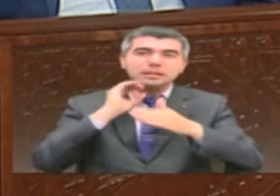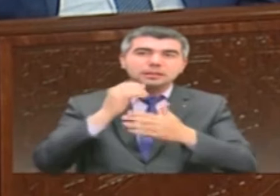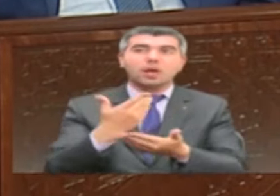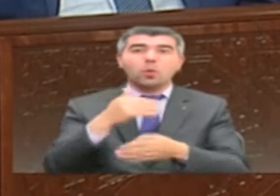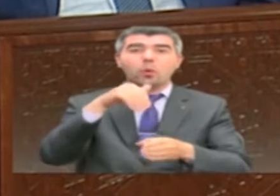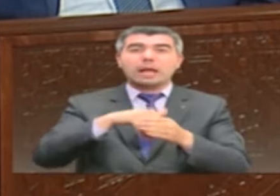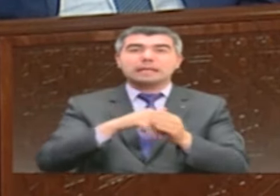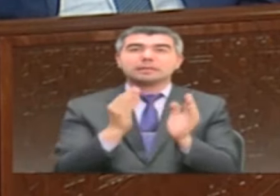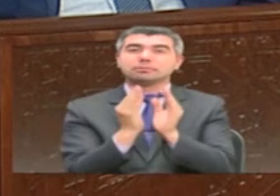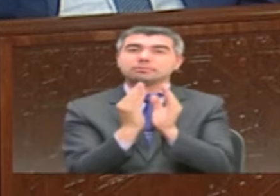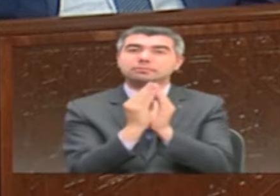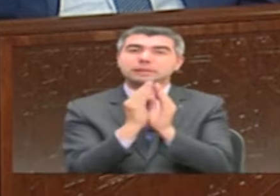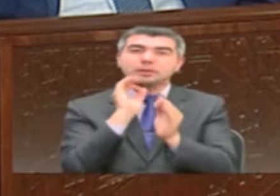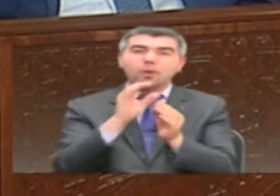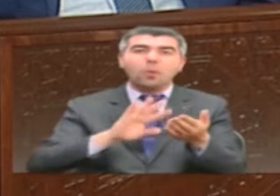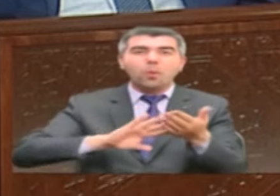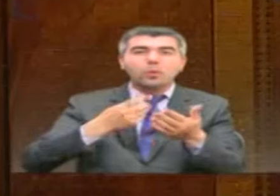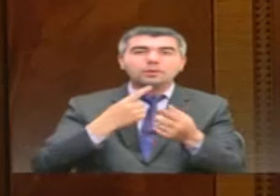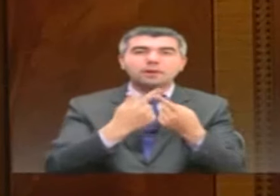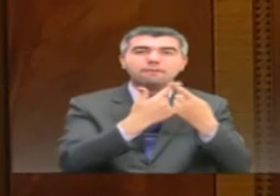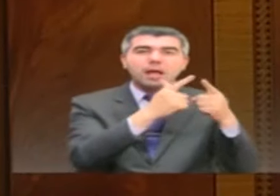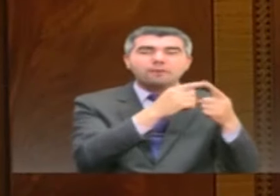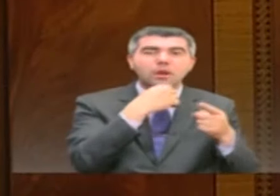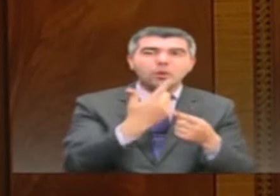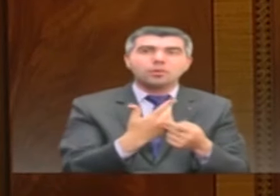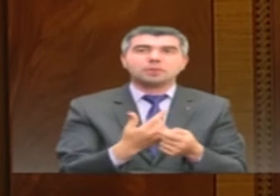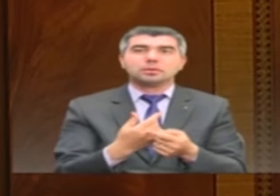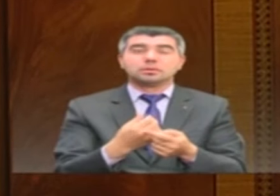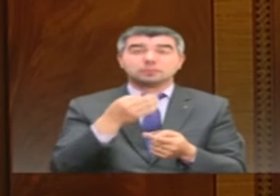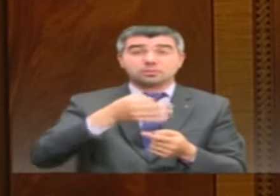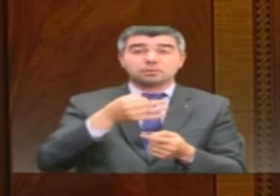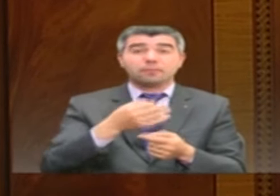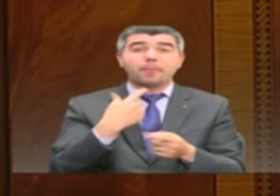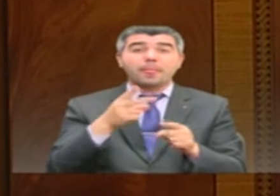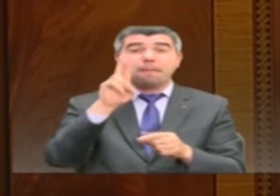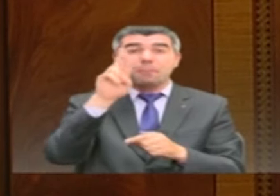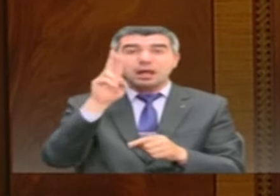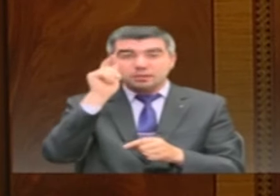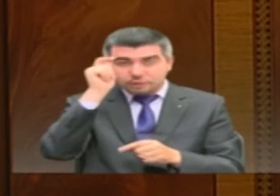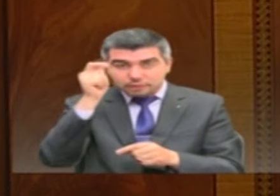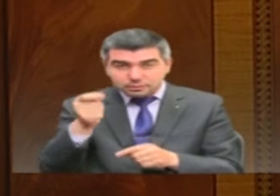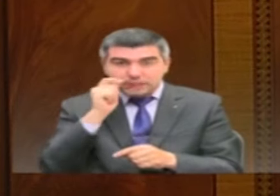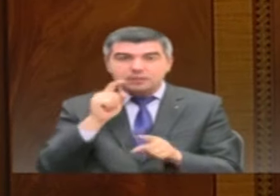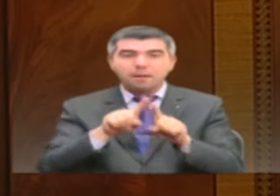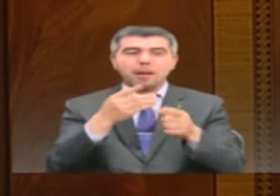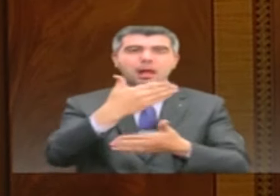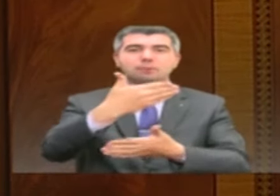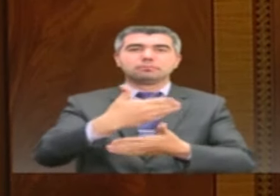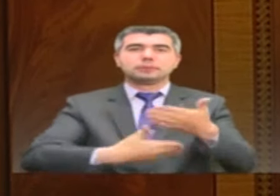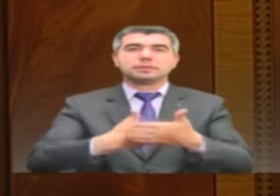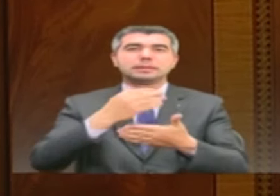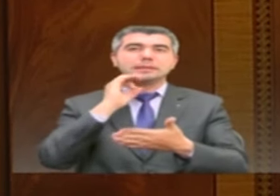المتصدر للانتخابات والتي جدد من خلالها ادريس الازمي الادريسي رئيس فريق العداله